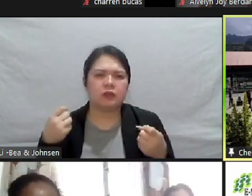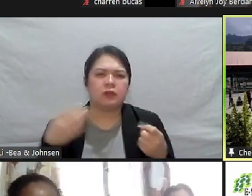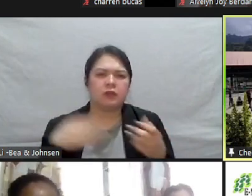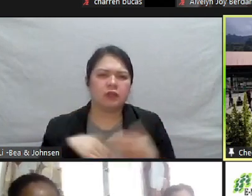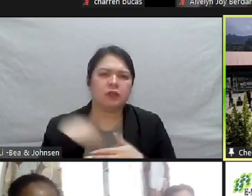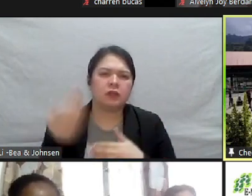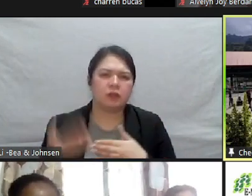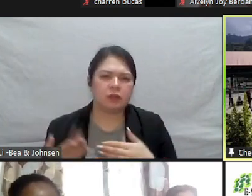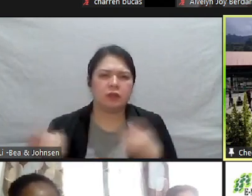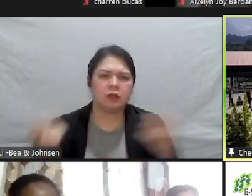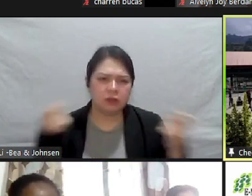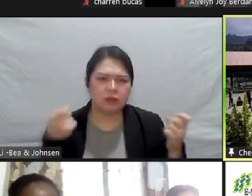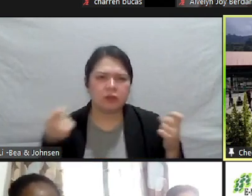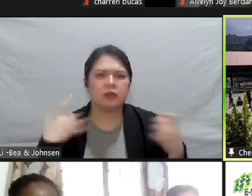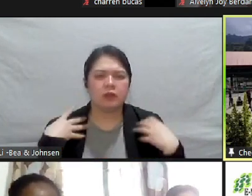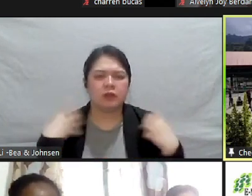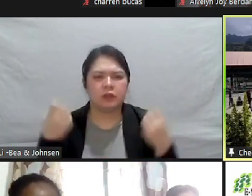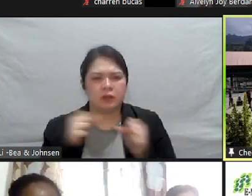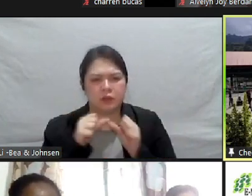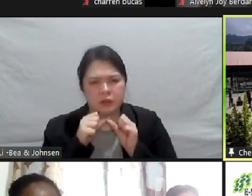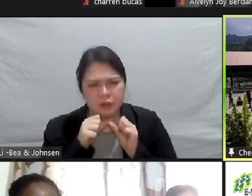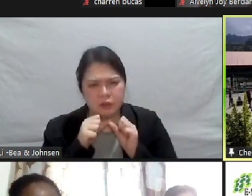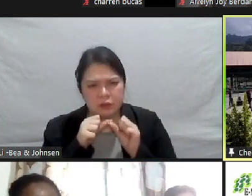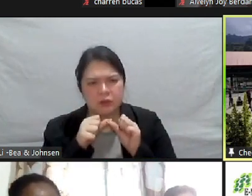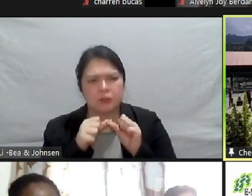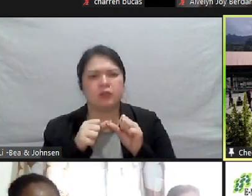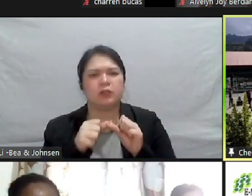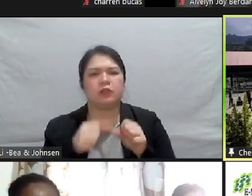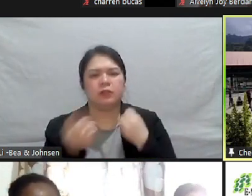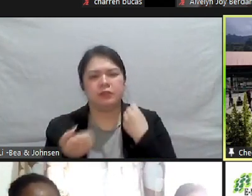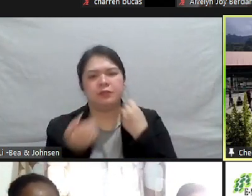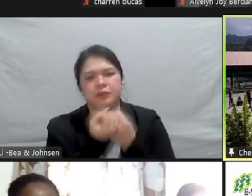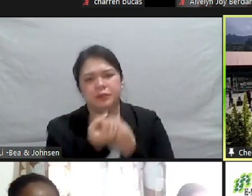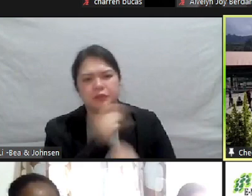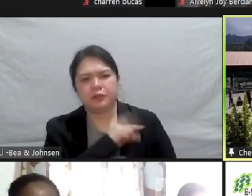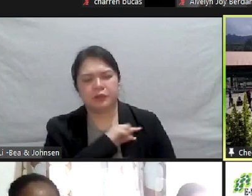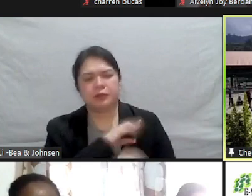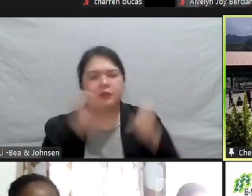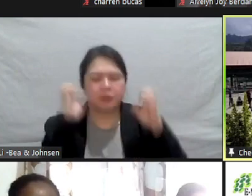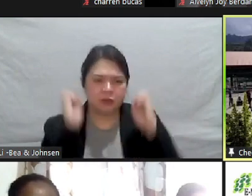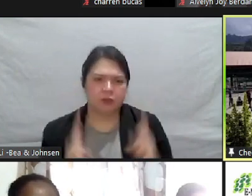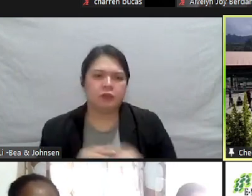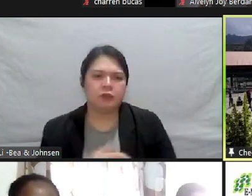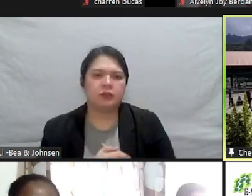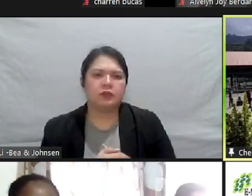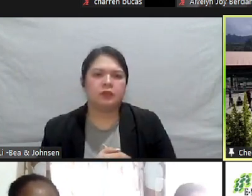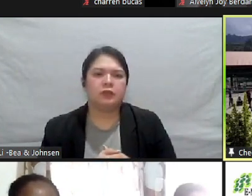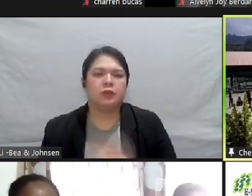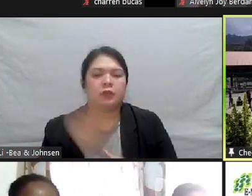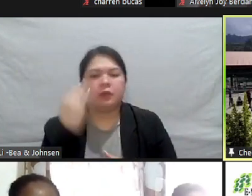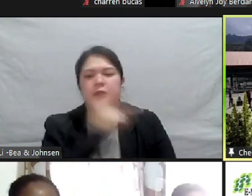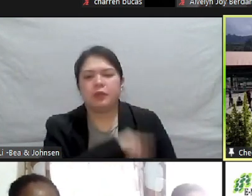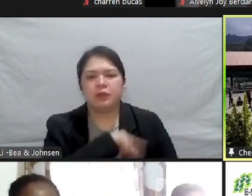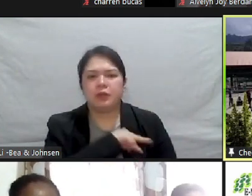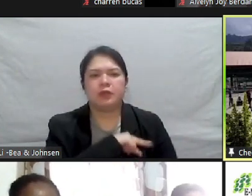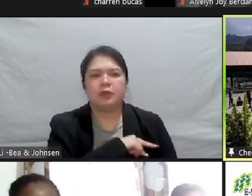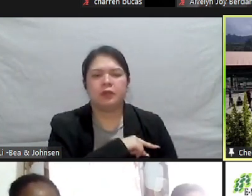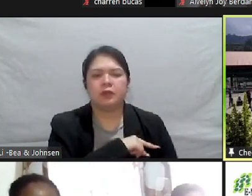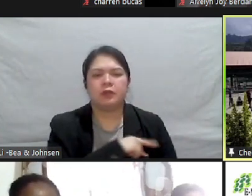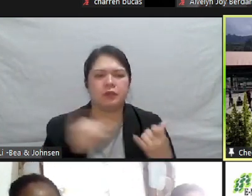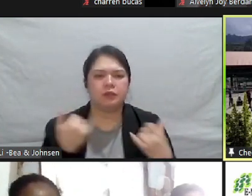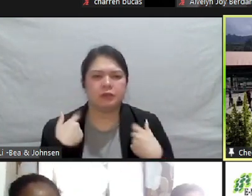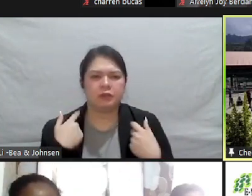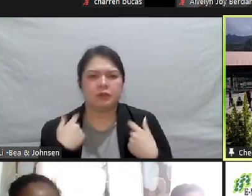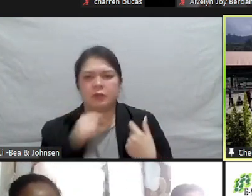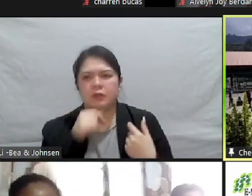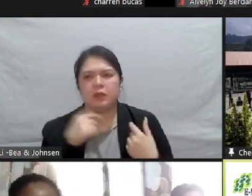ay magpapatuloy ang ano, pagsusuporta sa quality education. Kasi kalidad ng edukasyon ang nakasalalay dito, hindi lang